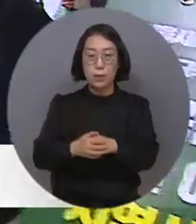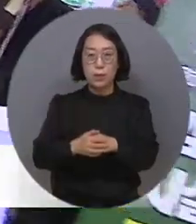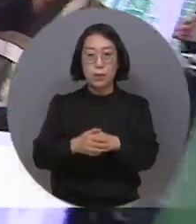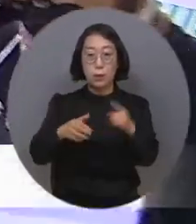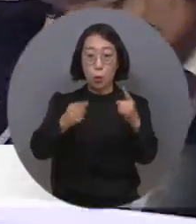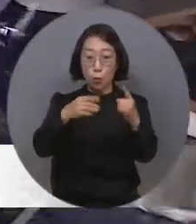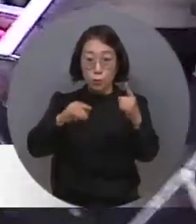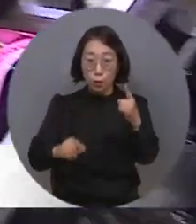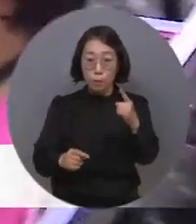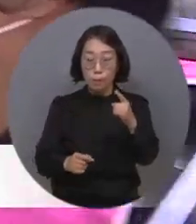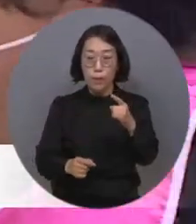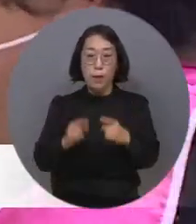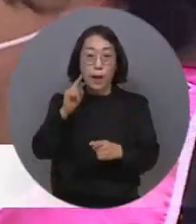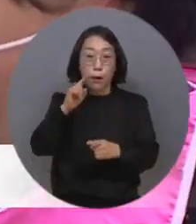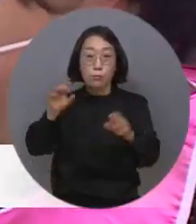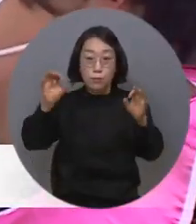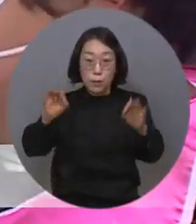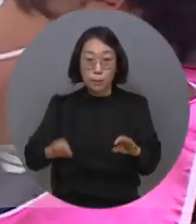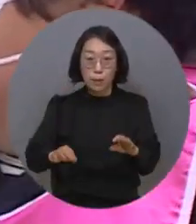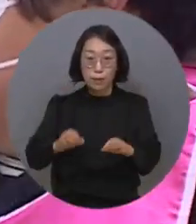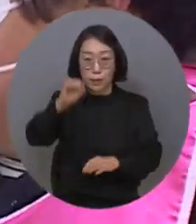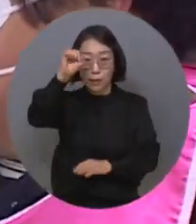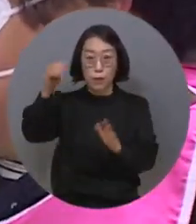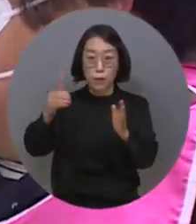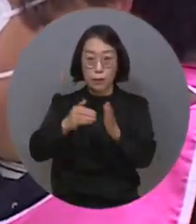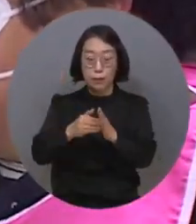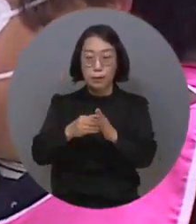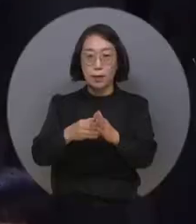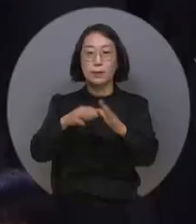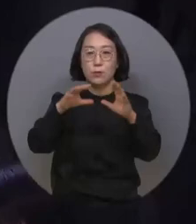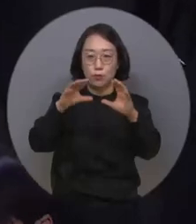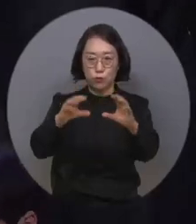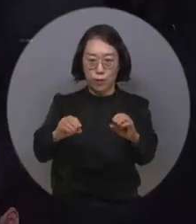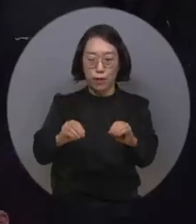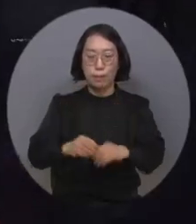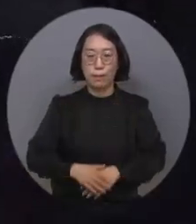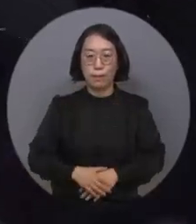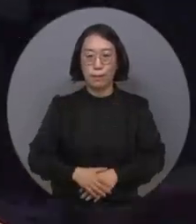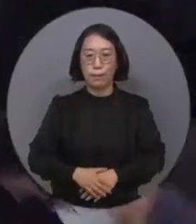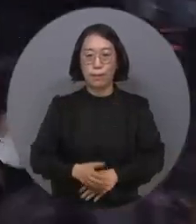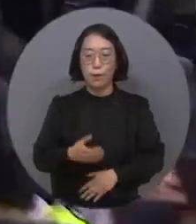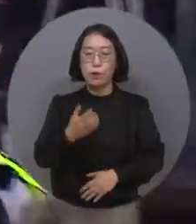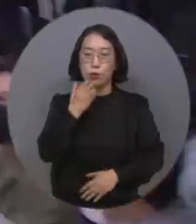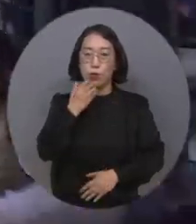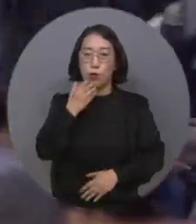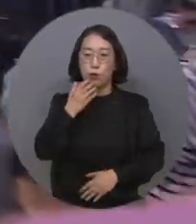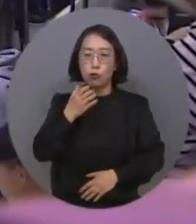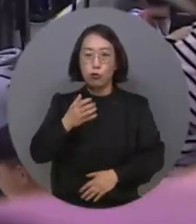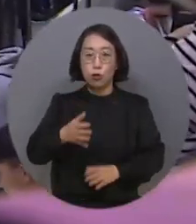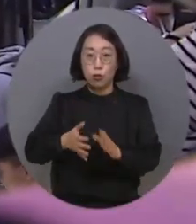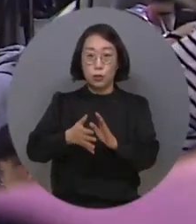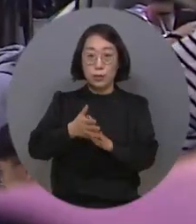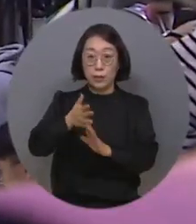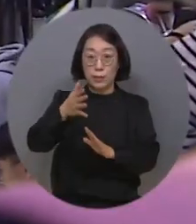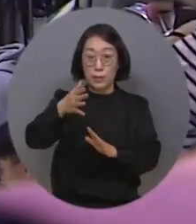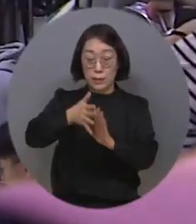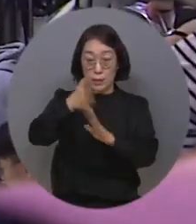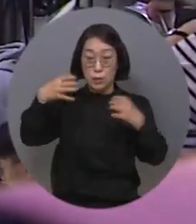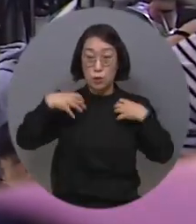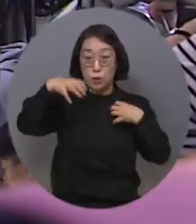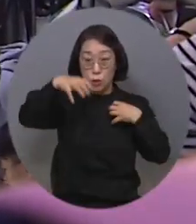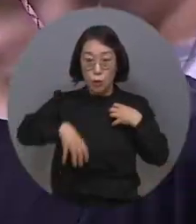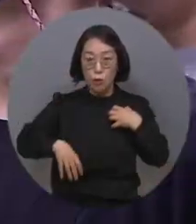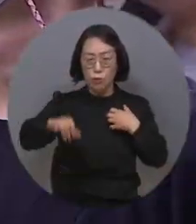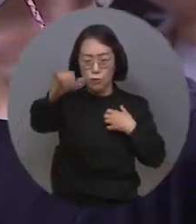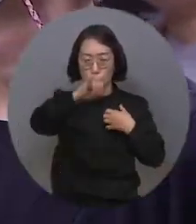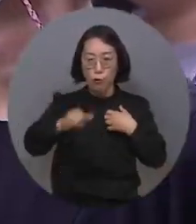시위를 재개한 지 하루 만입니다. 앞서 지난 23일 전장에는 서울시청역에서 제19회 전국장애인대회